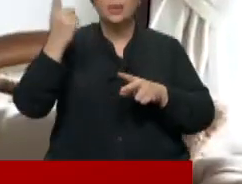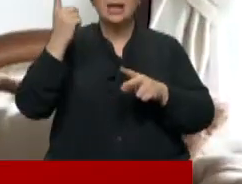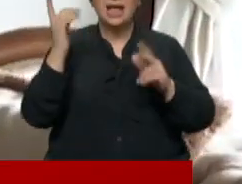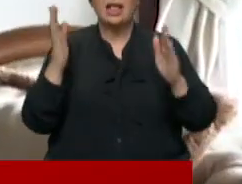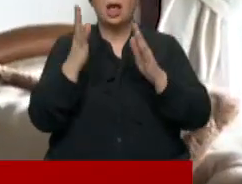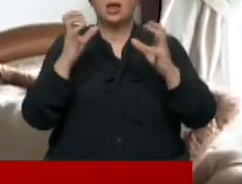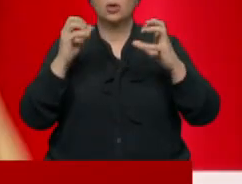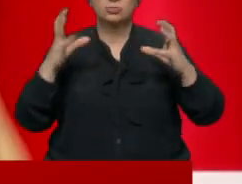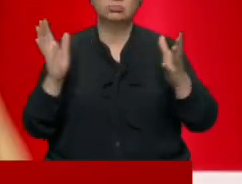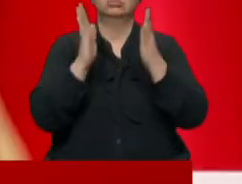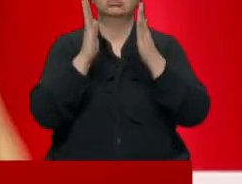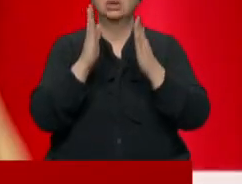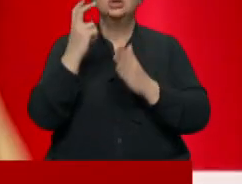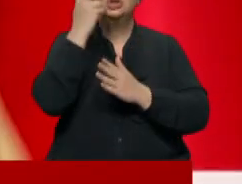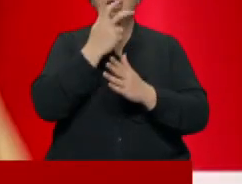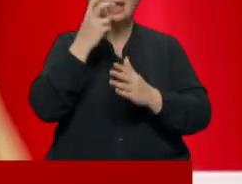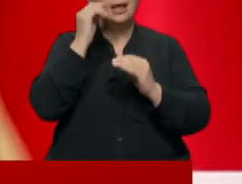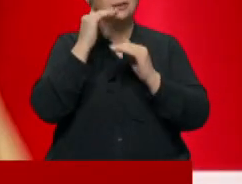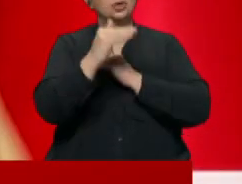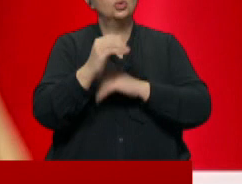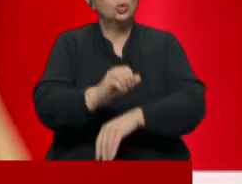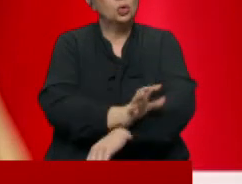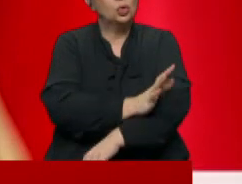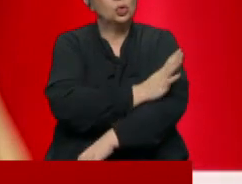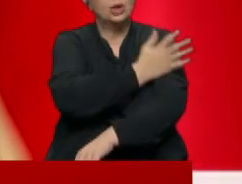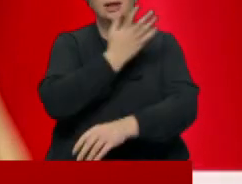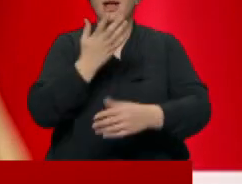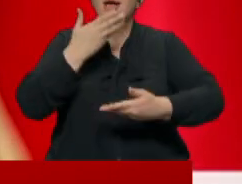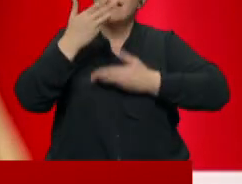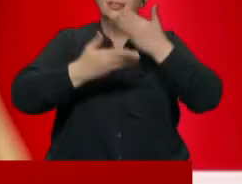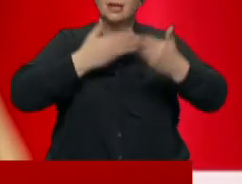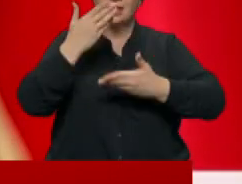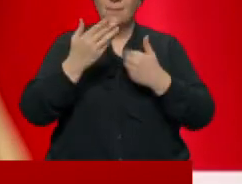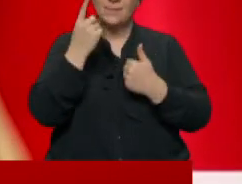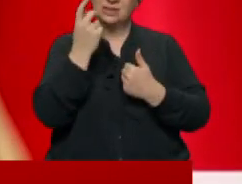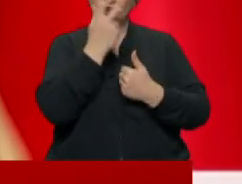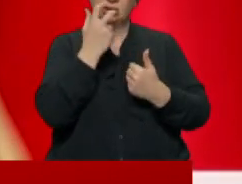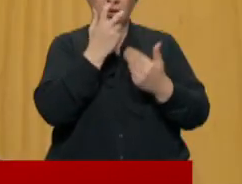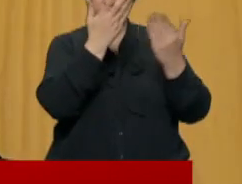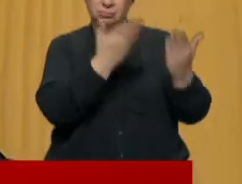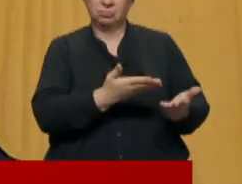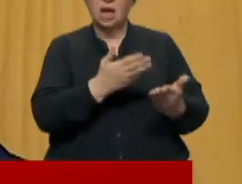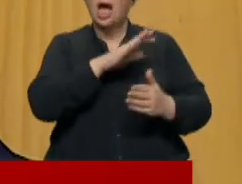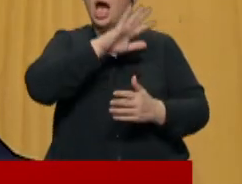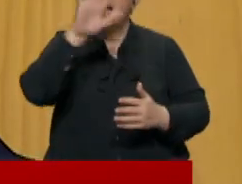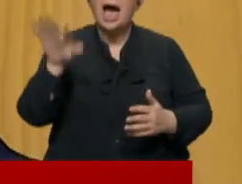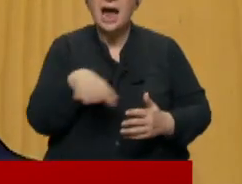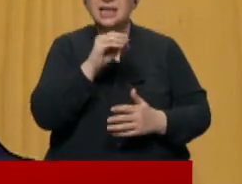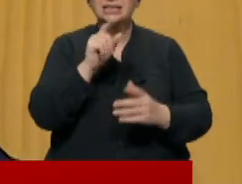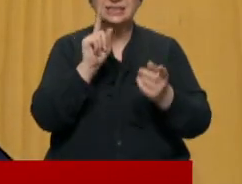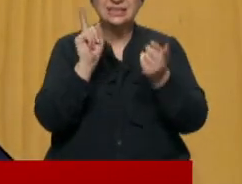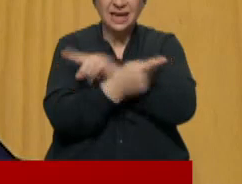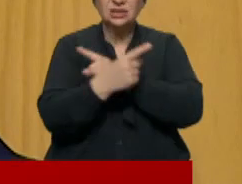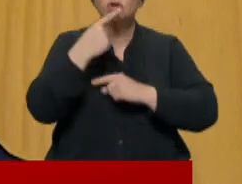Erdoğan'la karşı karşıya geldi. Şarkılarıyla insanımızın duygularına tercüman olmuş bir sanatçımızdır. Herkes